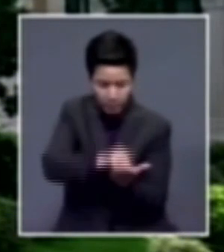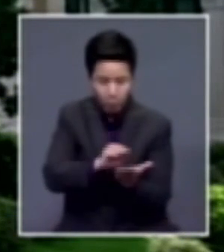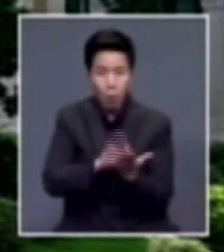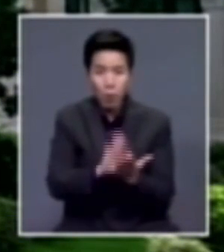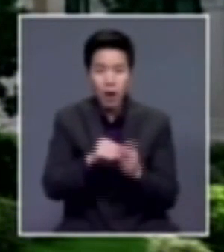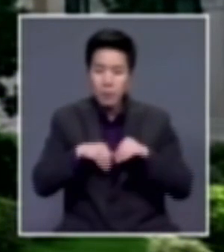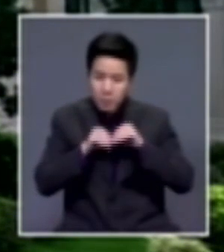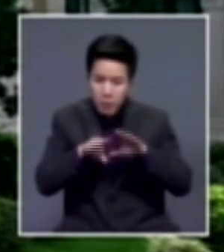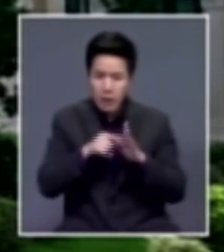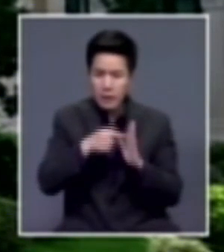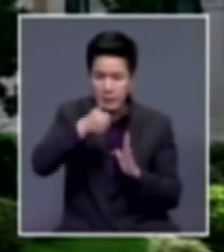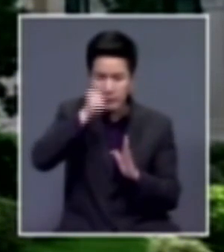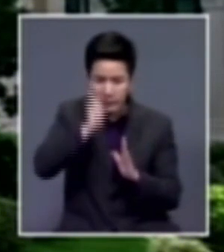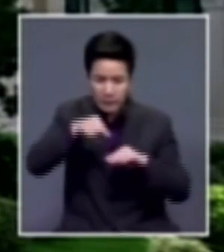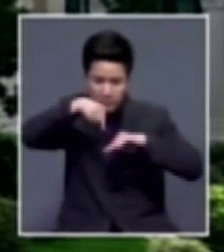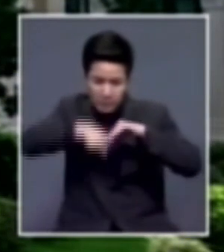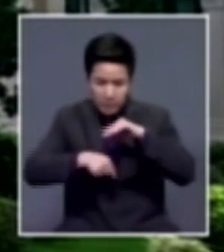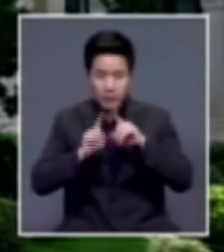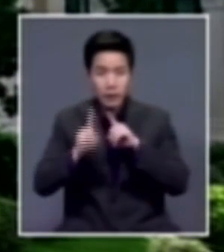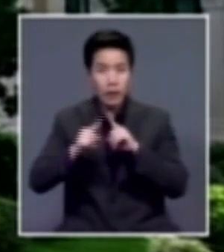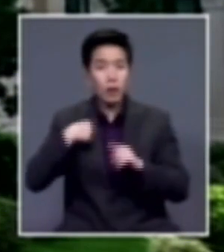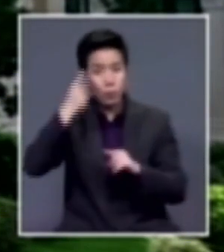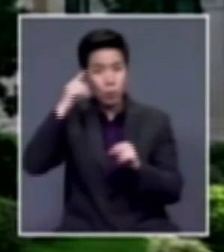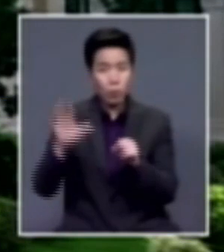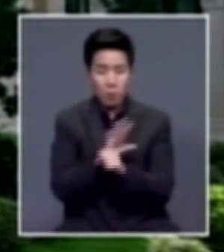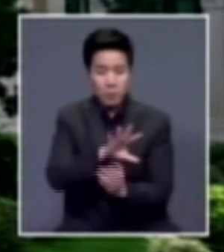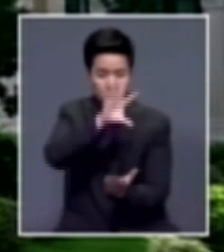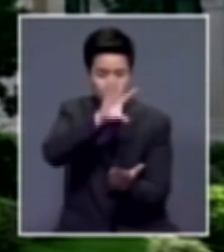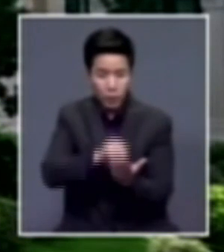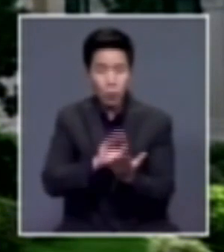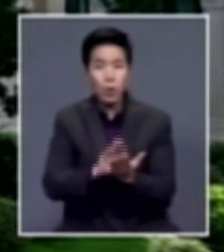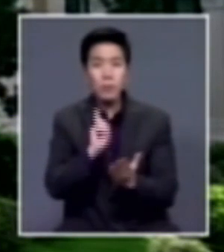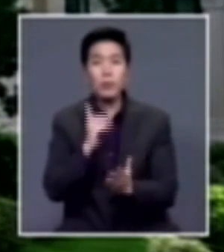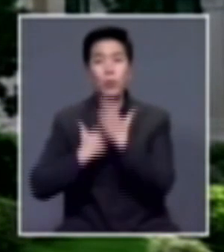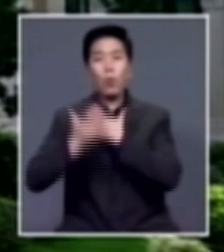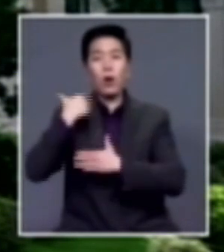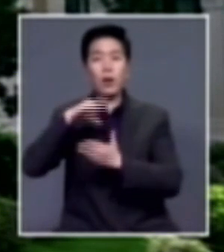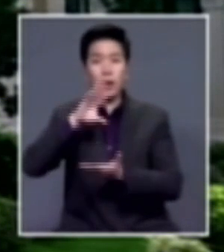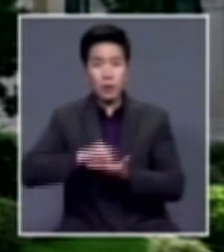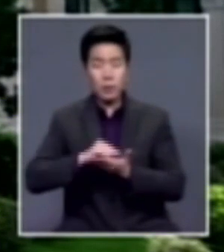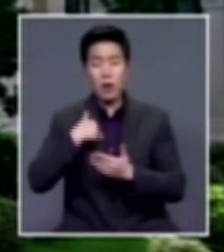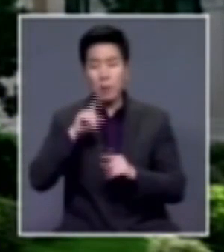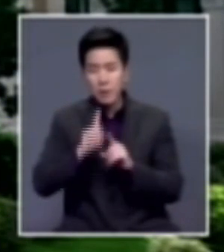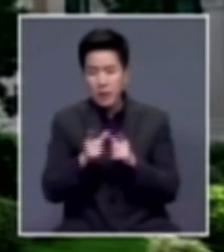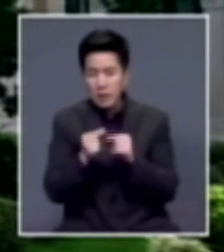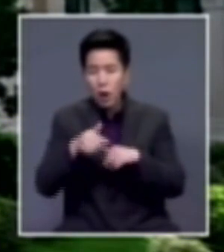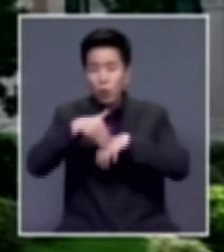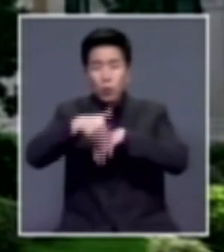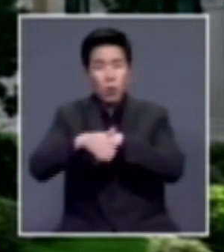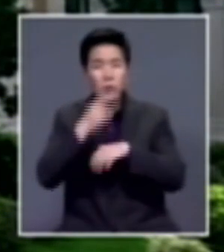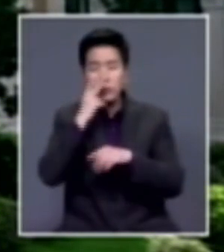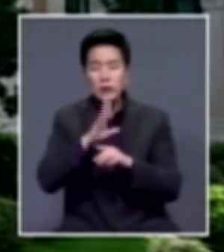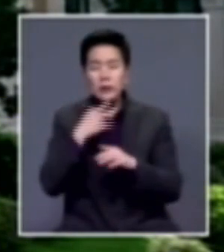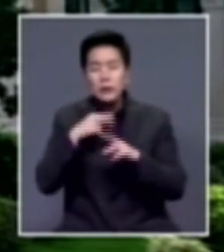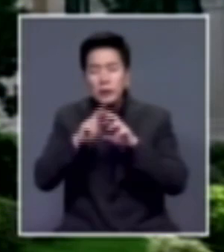อว่าอะไรคือสาระอะไรคือแก่นสารก็ควรจะบันทึกเก็บไว้เป็นองค์ความรู้เป็นประวัติศาสตร์ส่วนที่จะเป็นกระพี้นะครับคือเปลือกลอกก็